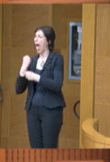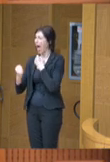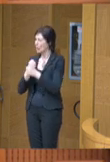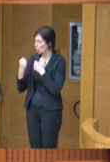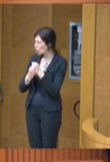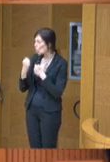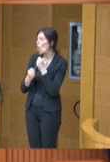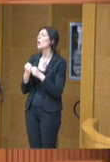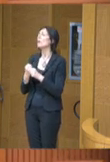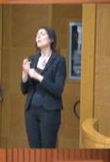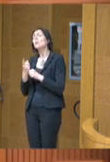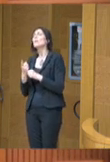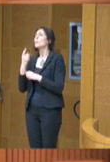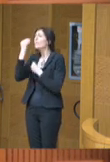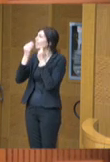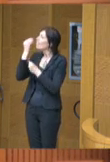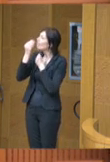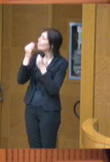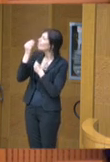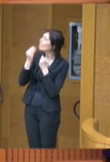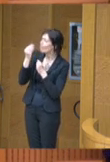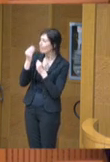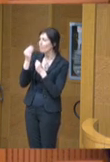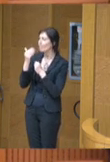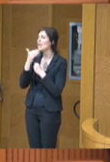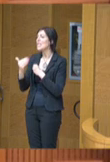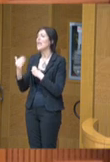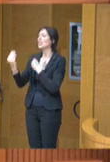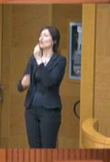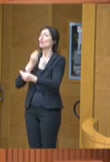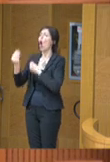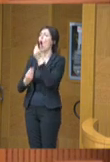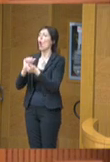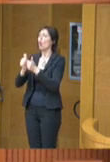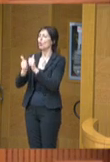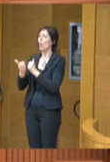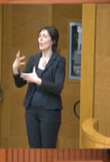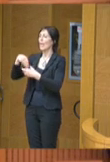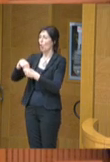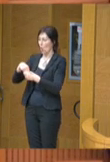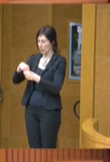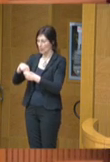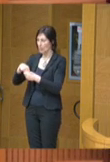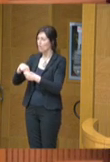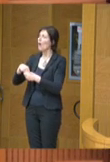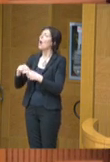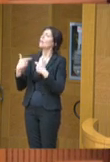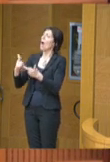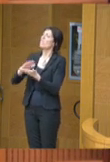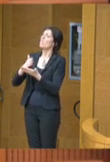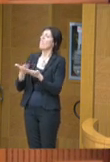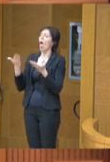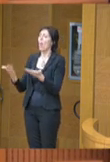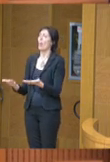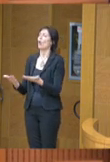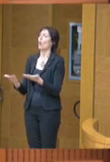cercato di rispondere a questa domanda attraverso il gioco sport inclusivo e valorizzando